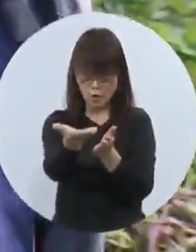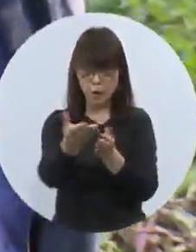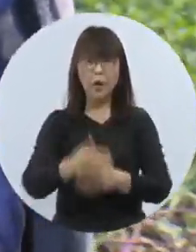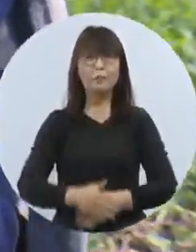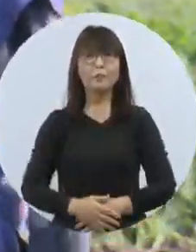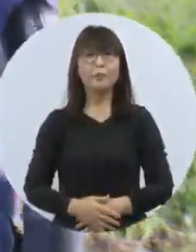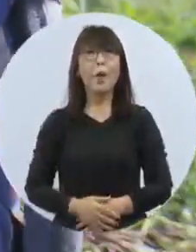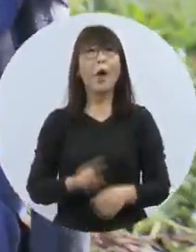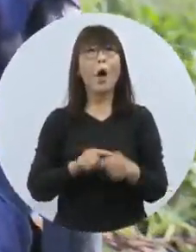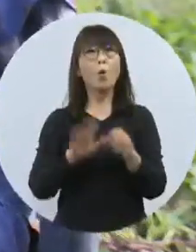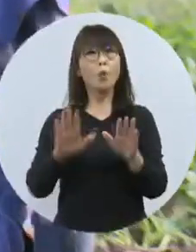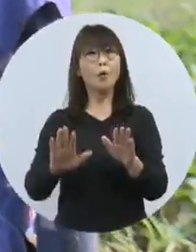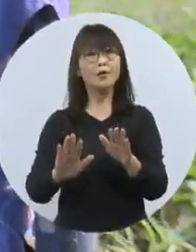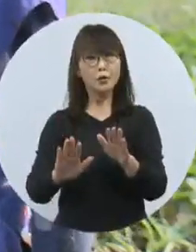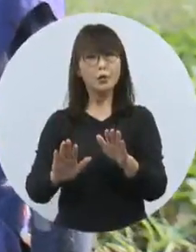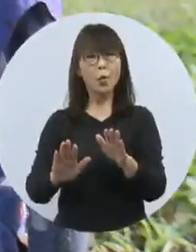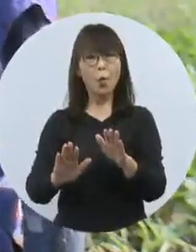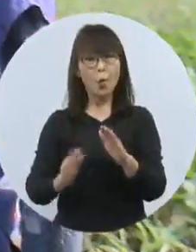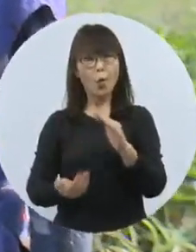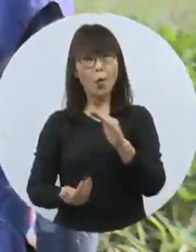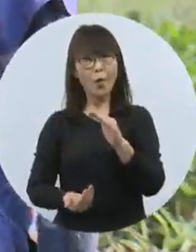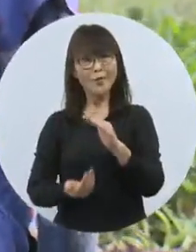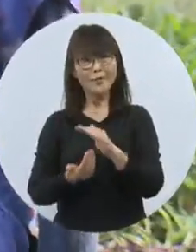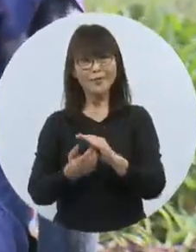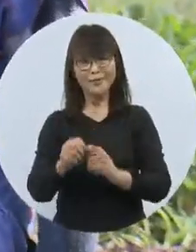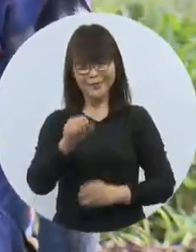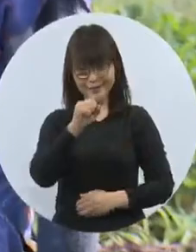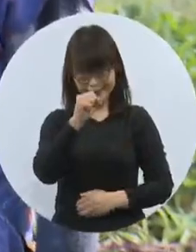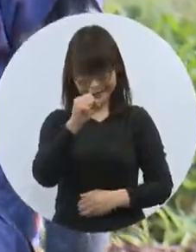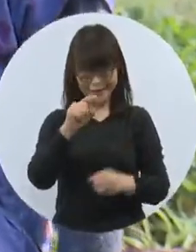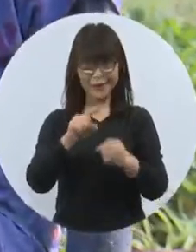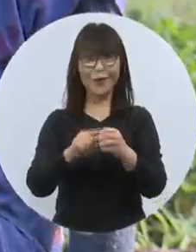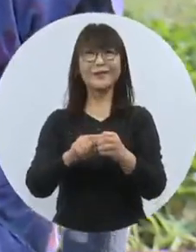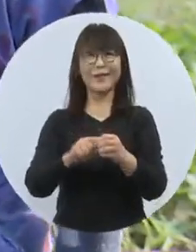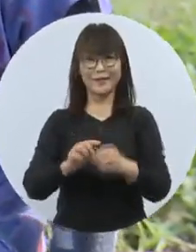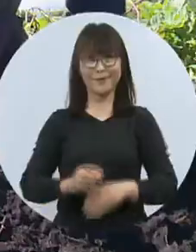お芋の出来は大変に良い年ですね。